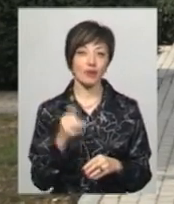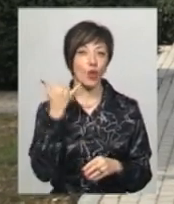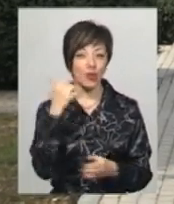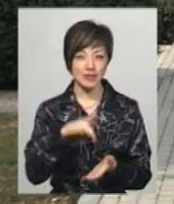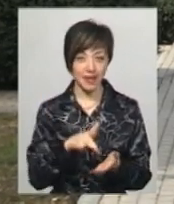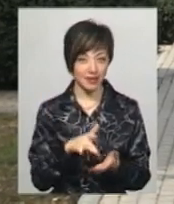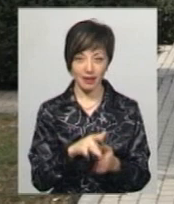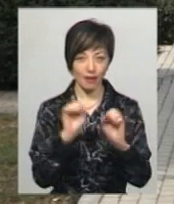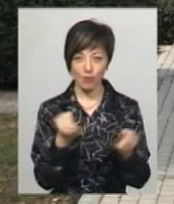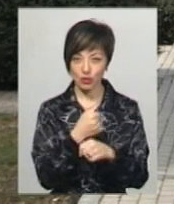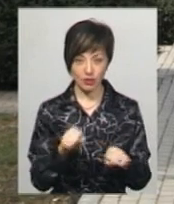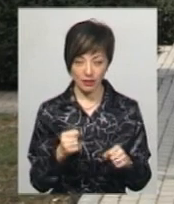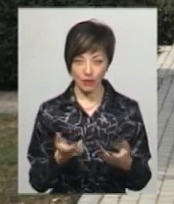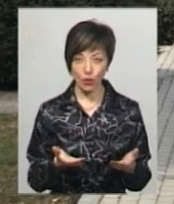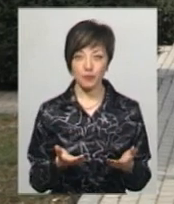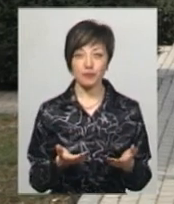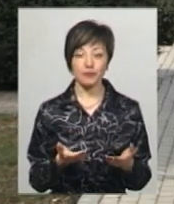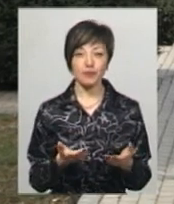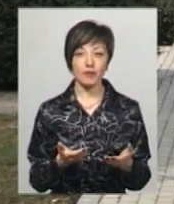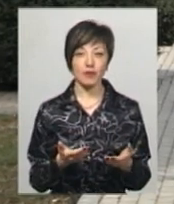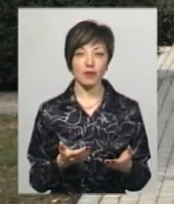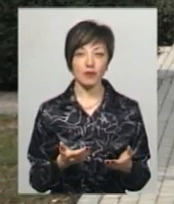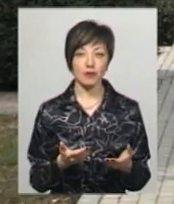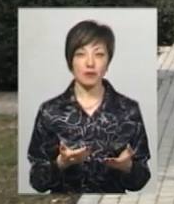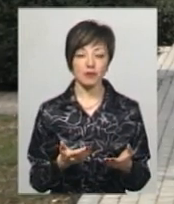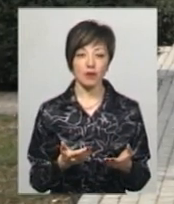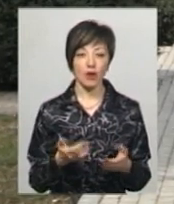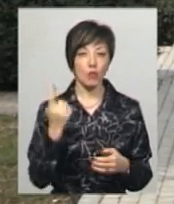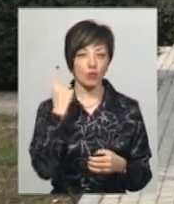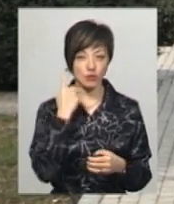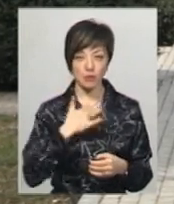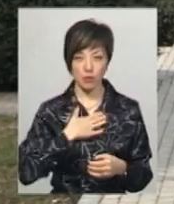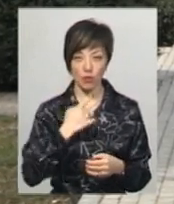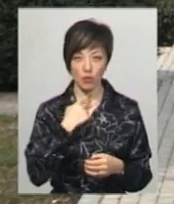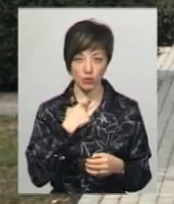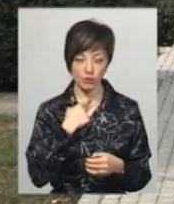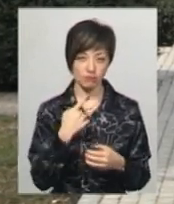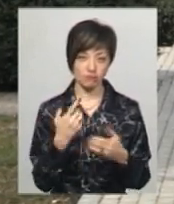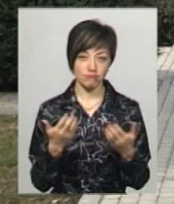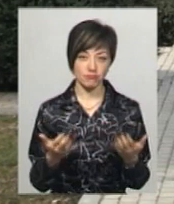що практично неможливо, якщо це кол-центр, почувши мене,